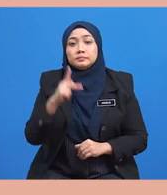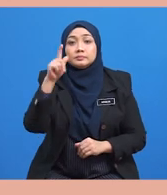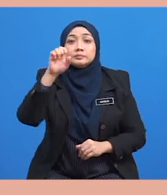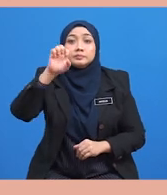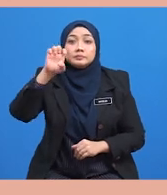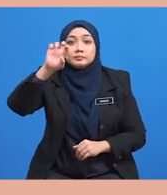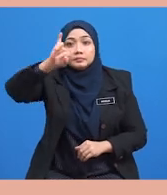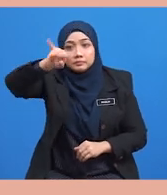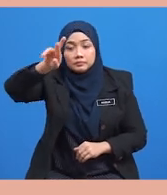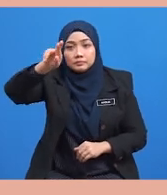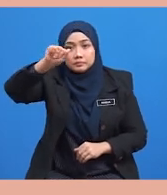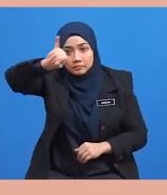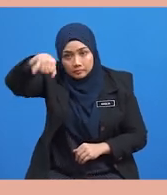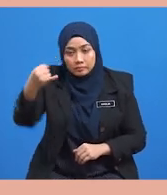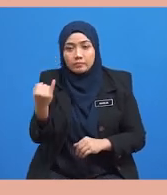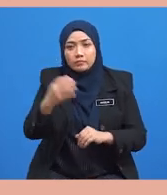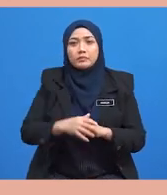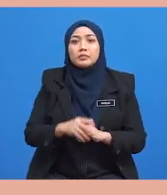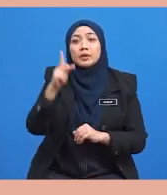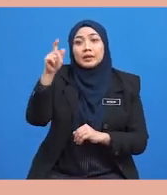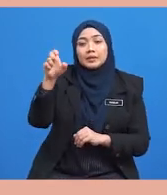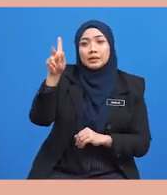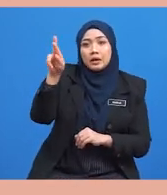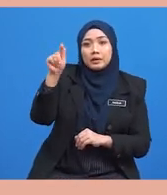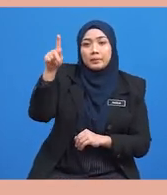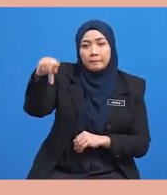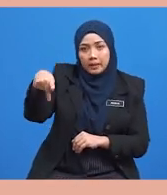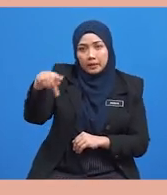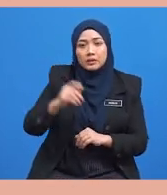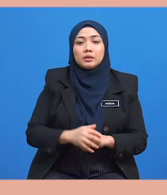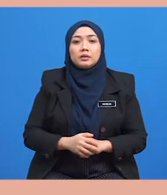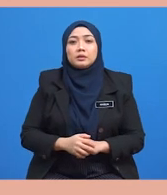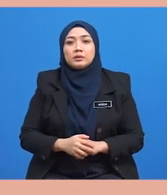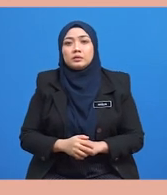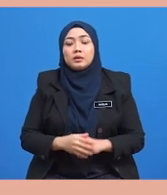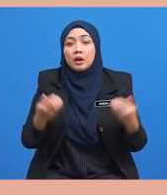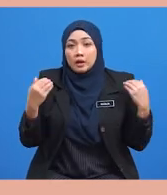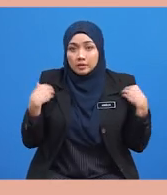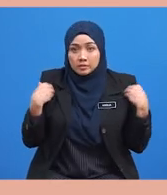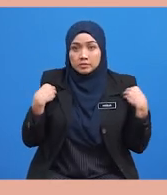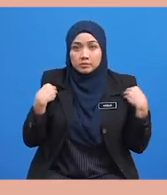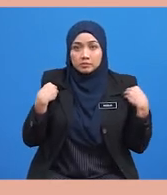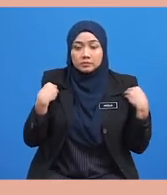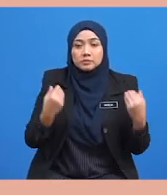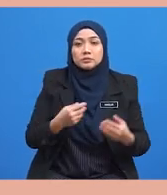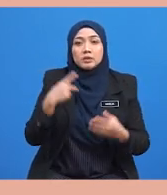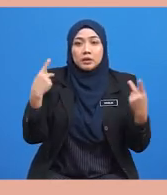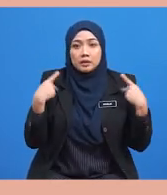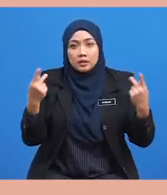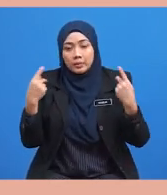data ditentukan dengan menambahkan kekerapannya dengan semua kekerapan data